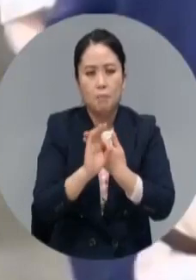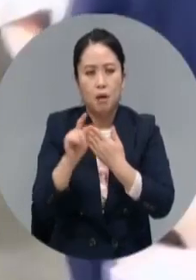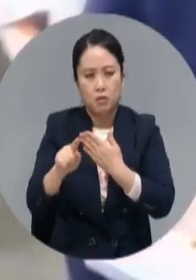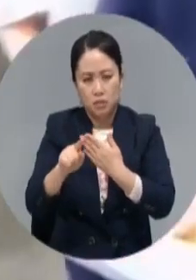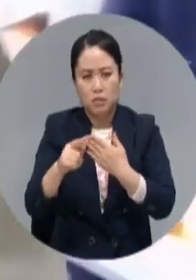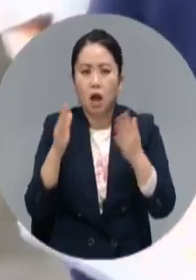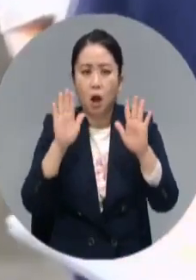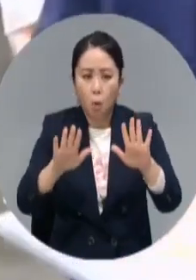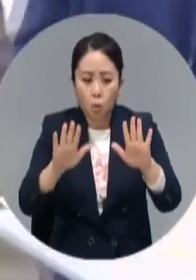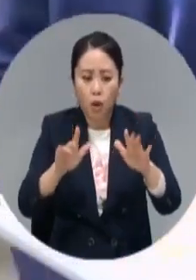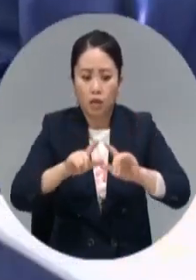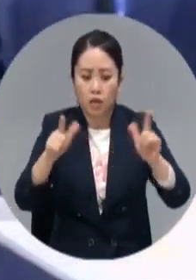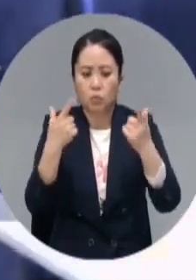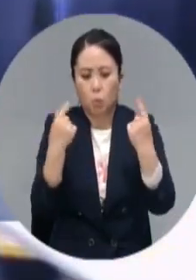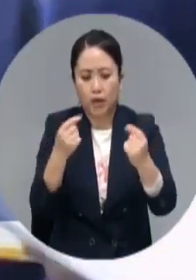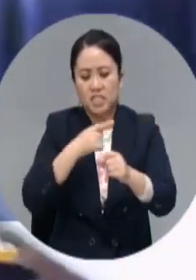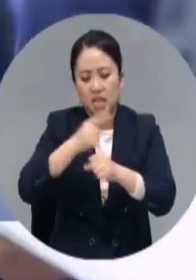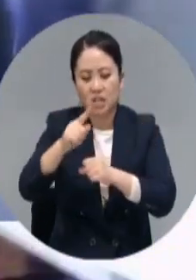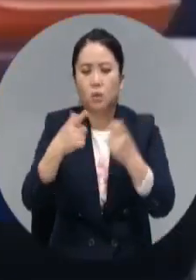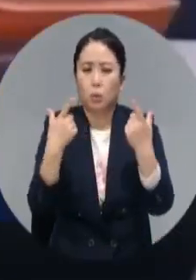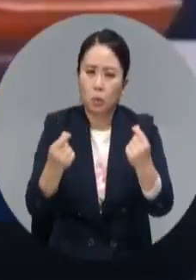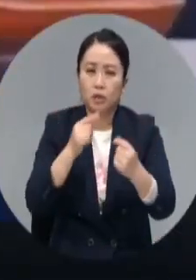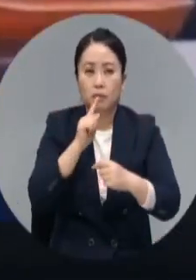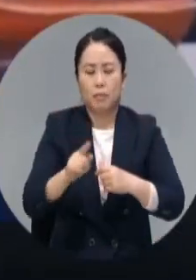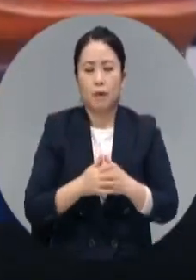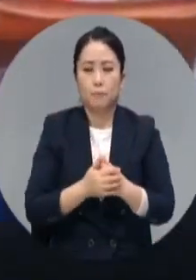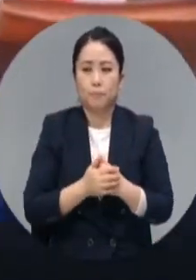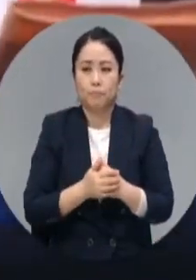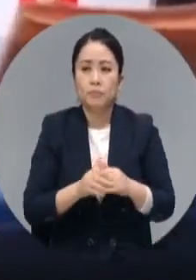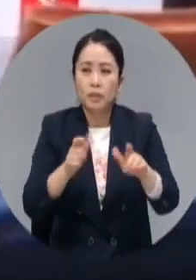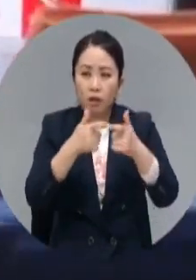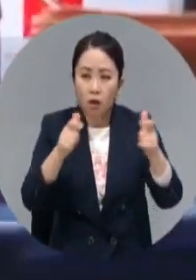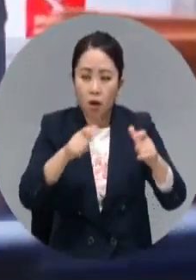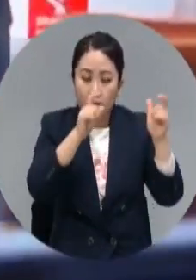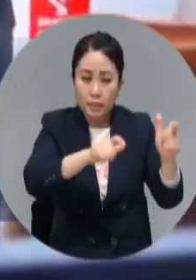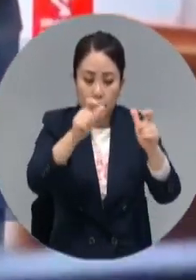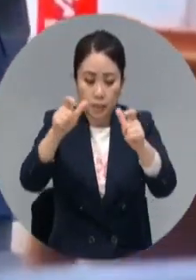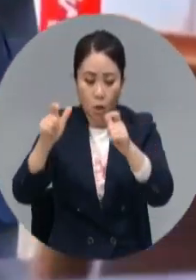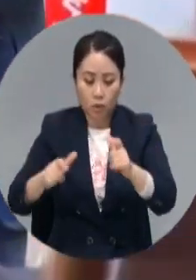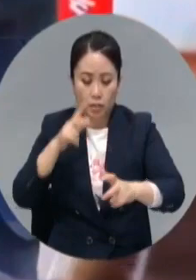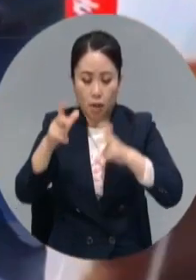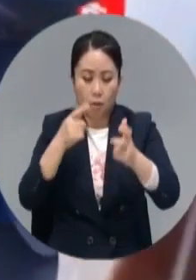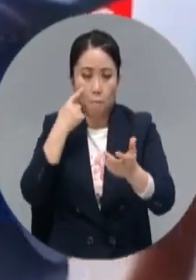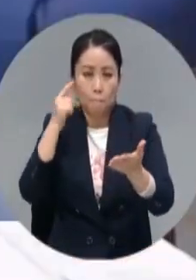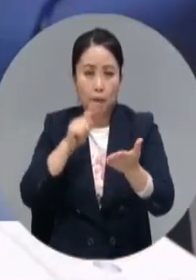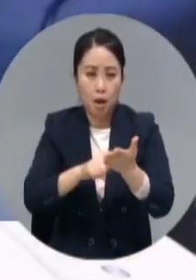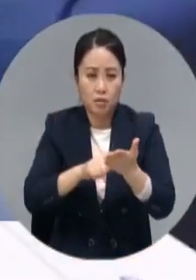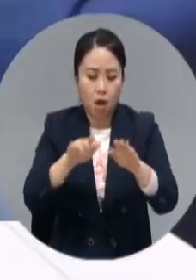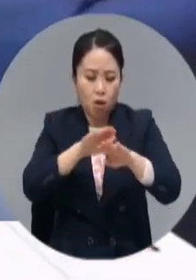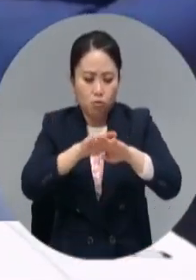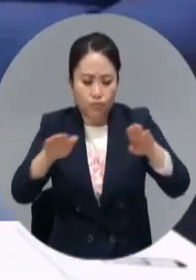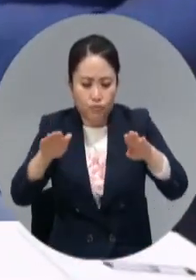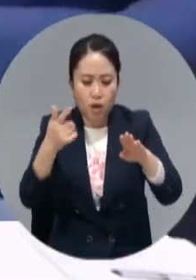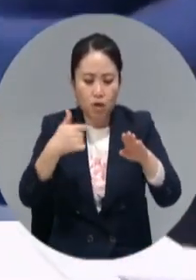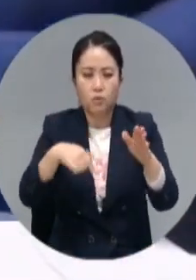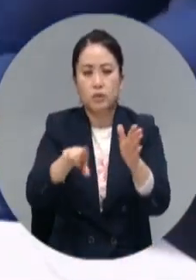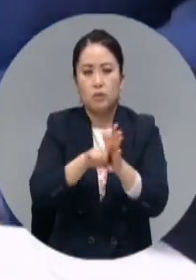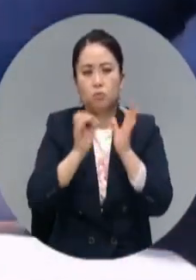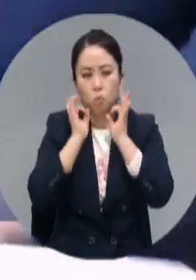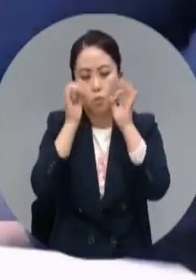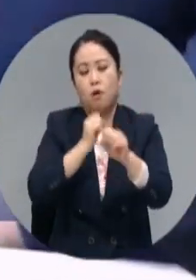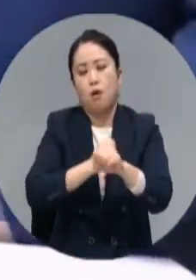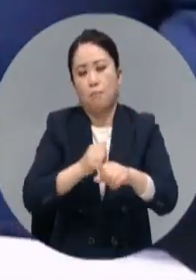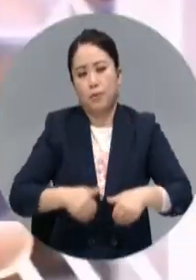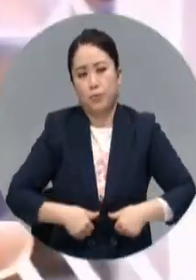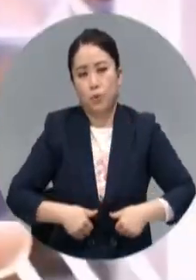각 지역의 사업들을 발굴해서 좀 균형을 맞추기 위해서 노력해야 되는 상황이잖아요 그런 생각이 기제에